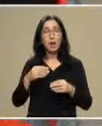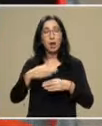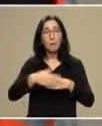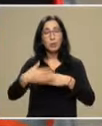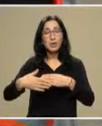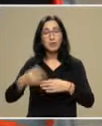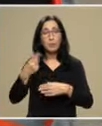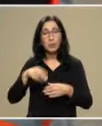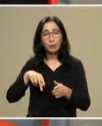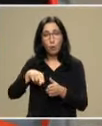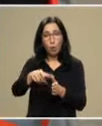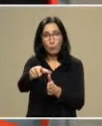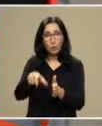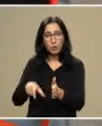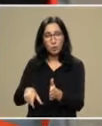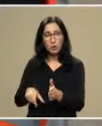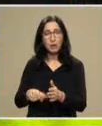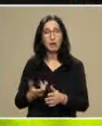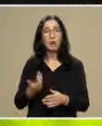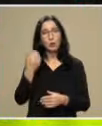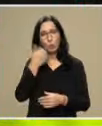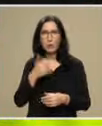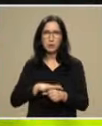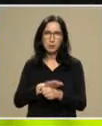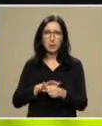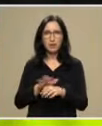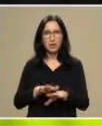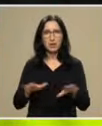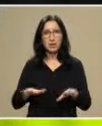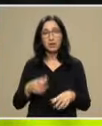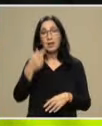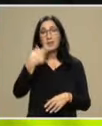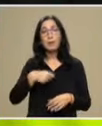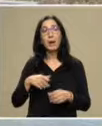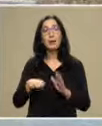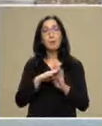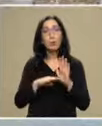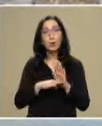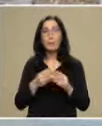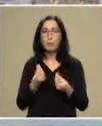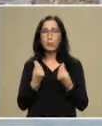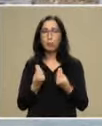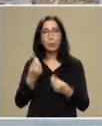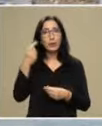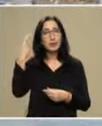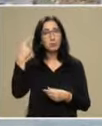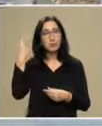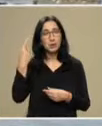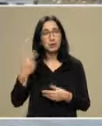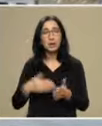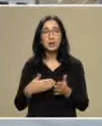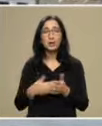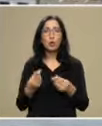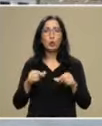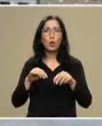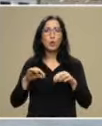и после цялата улица ще се направи наново. Добре се справят децата. Самата програма е много добре измислена, защото